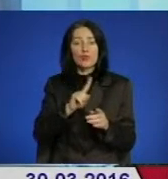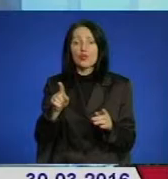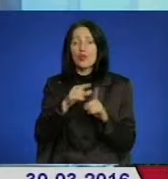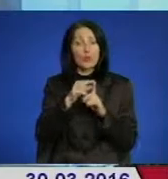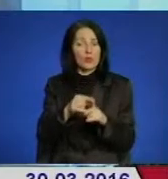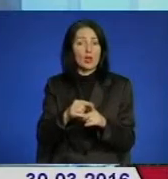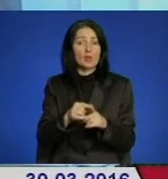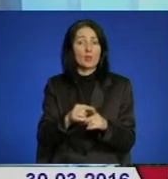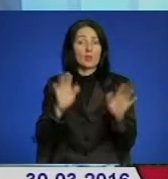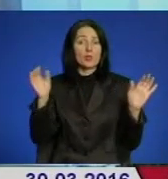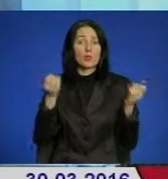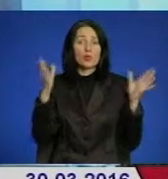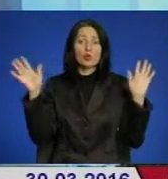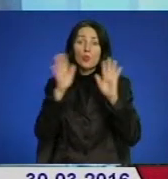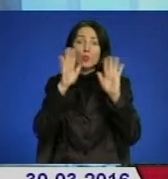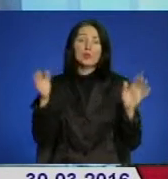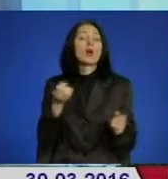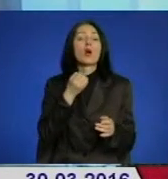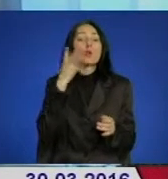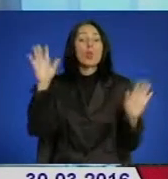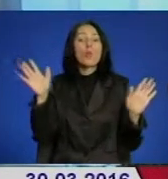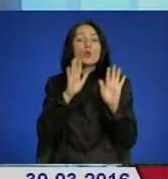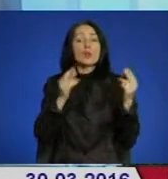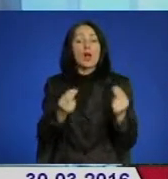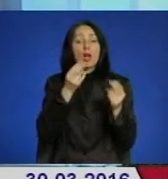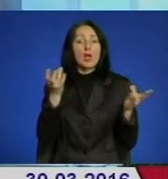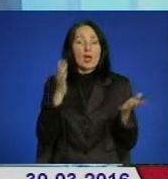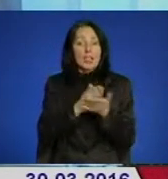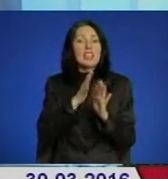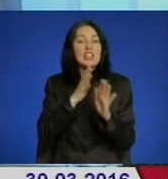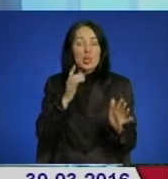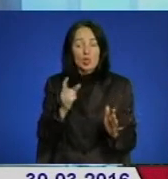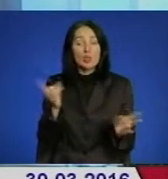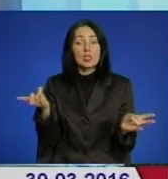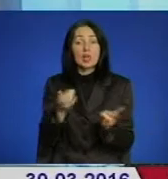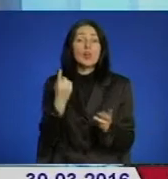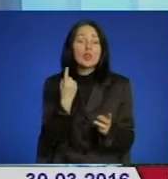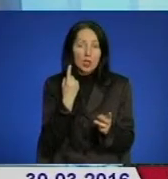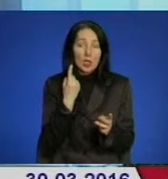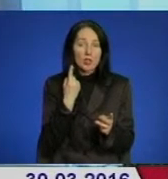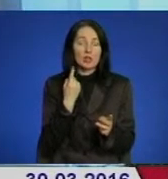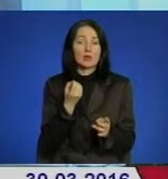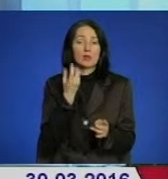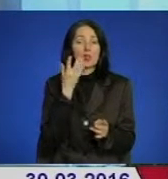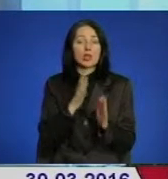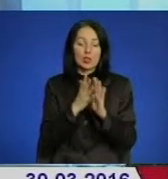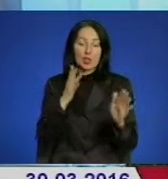коли музика грає, його поставили на чергу. Просто людині треба дочекатися, поки дійде до нього черга, бо людина ж подзвонила.